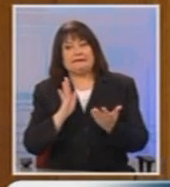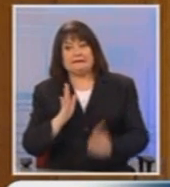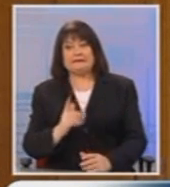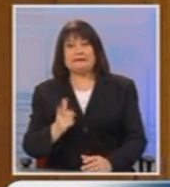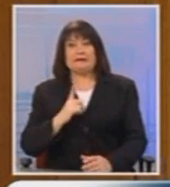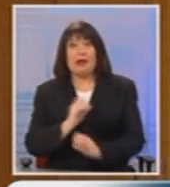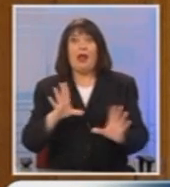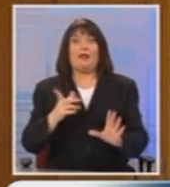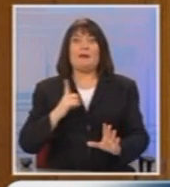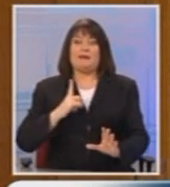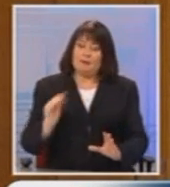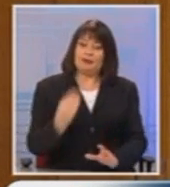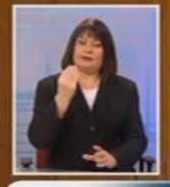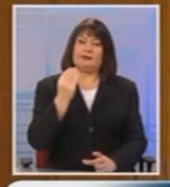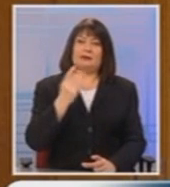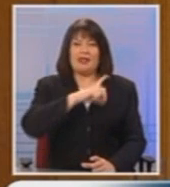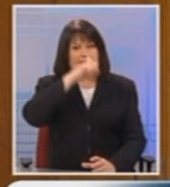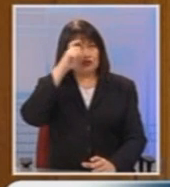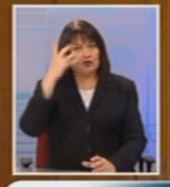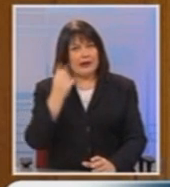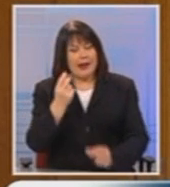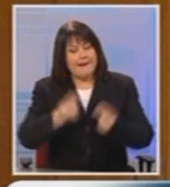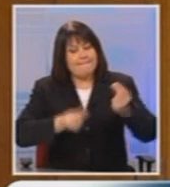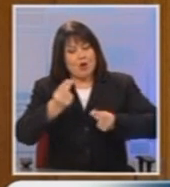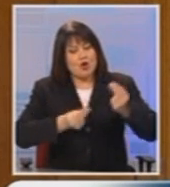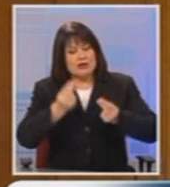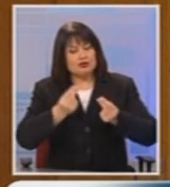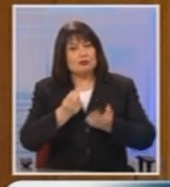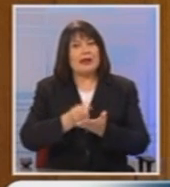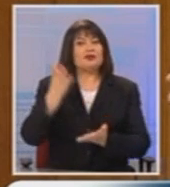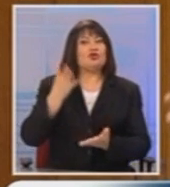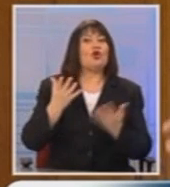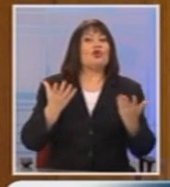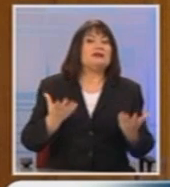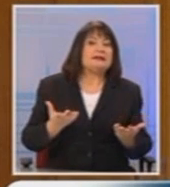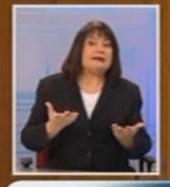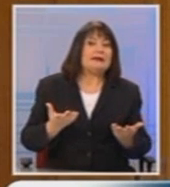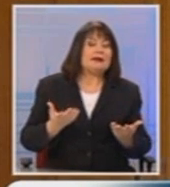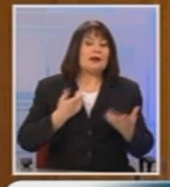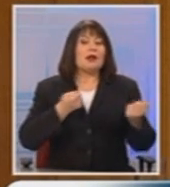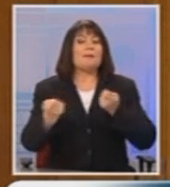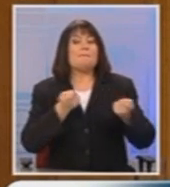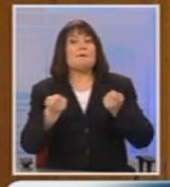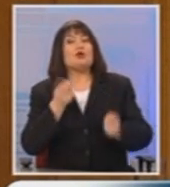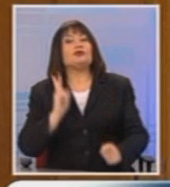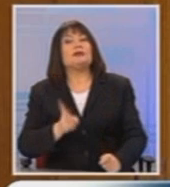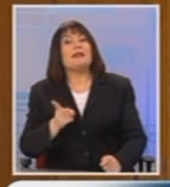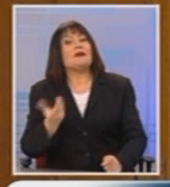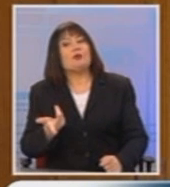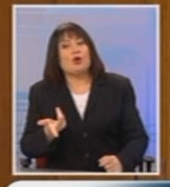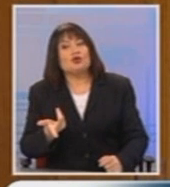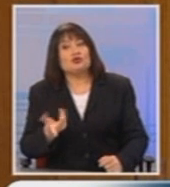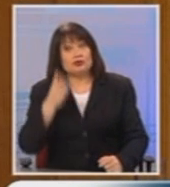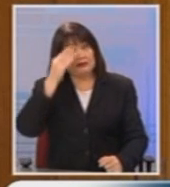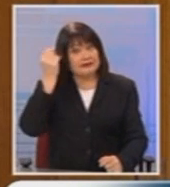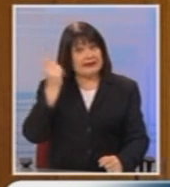προσδόκητα συμβάντα, η δυσκολία που έχουμε να υπολογίσουμε, να αξιολογήσουμε και να διαχειριστούμε κινδύνους. Και